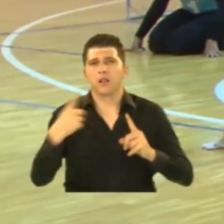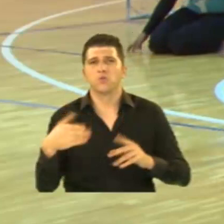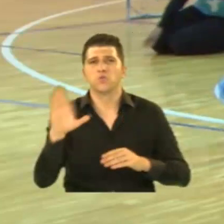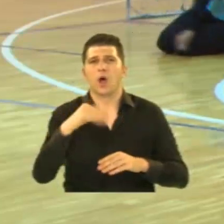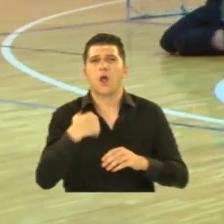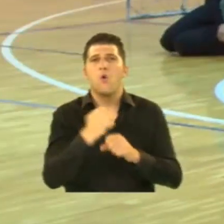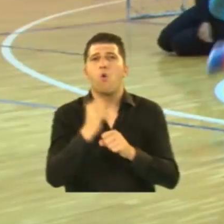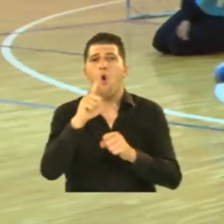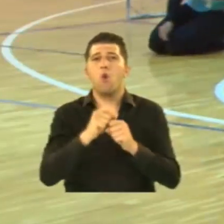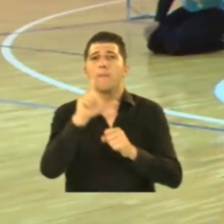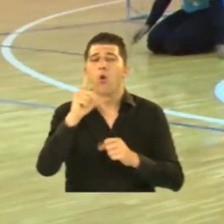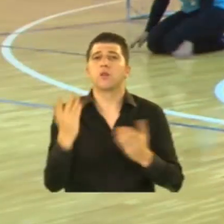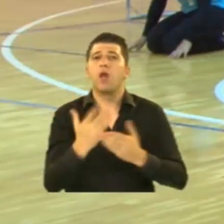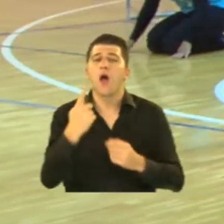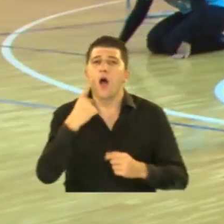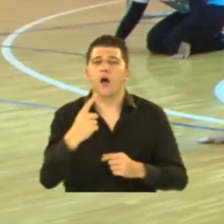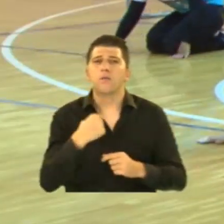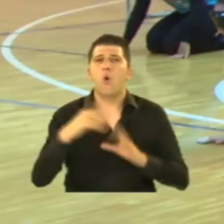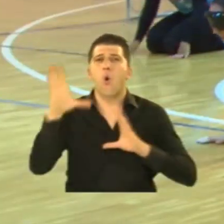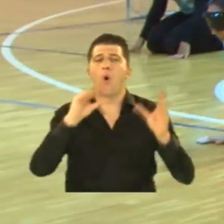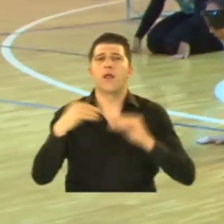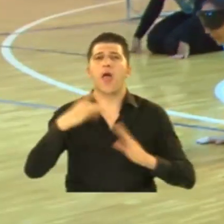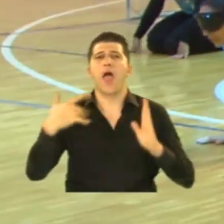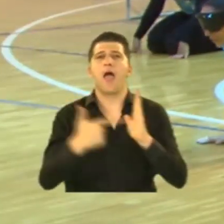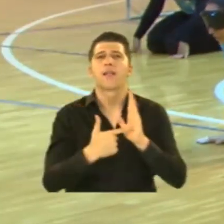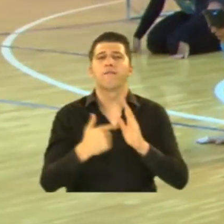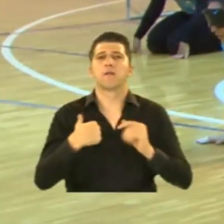Zamanla golbolü daha iyi öğrendik ve hedeflerimizi büyüttük.